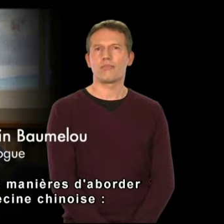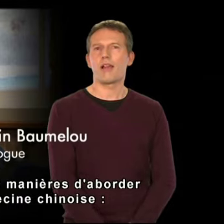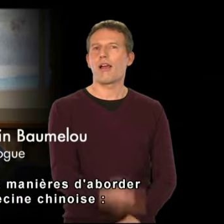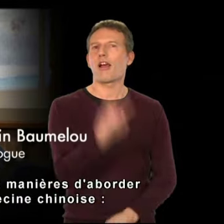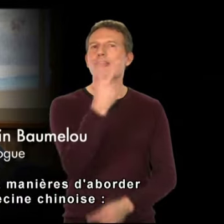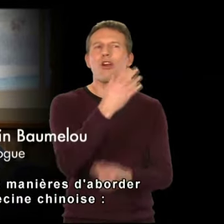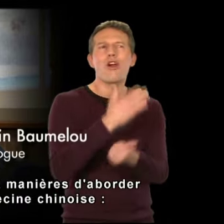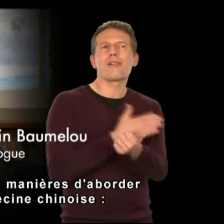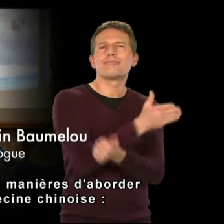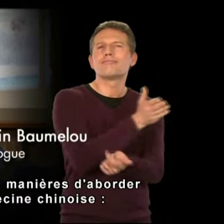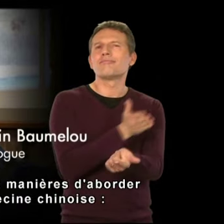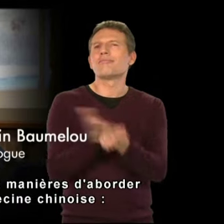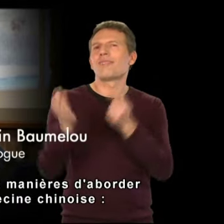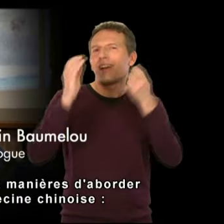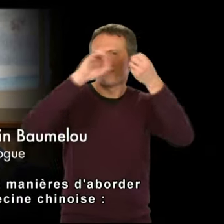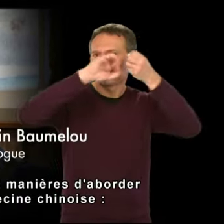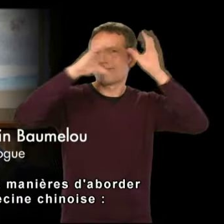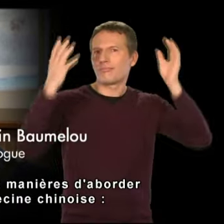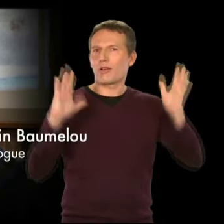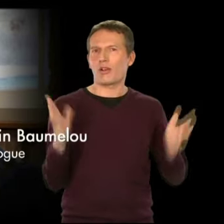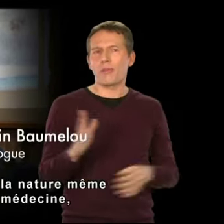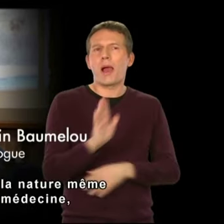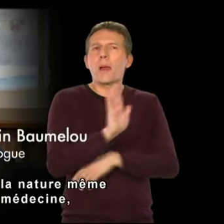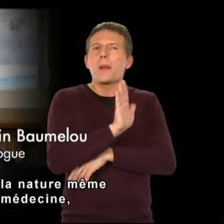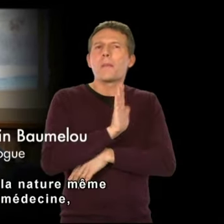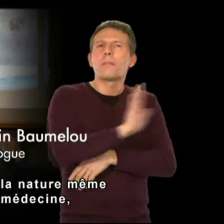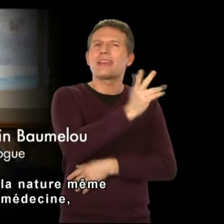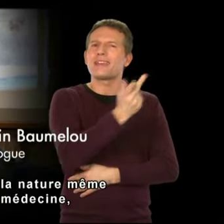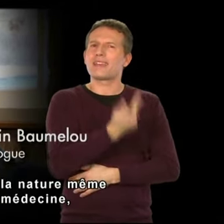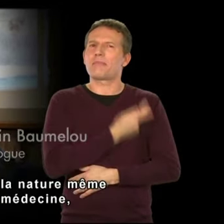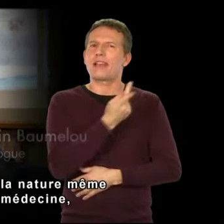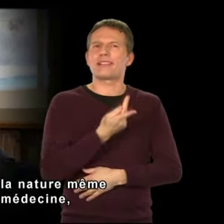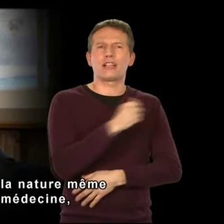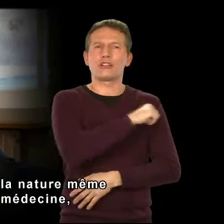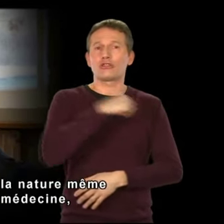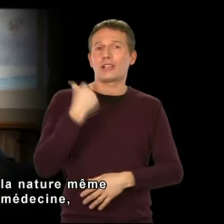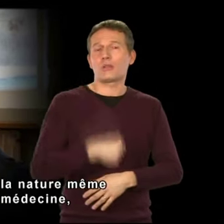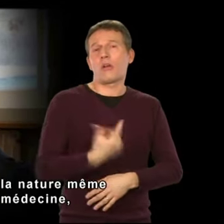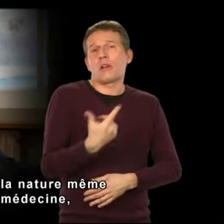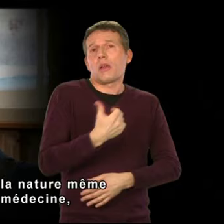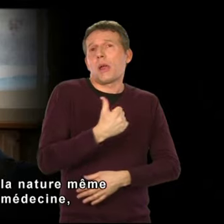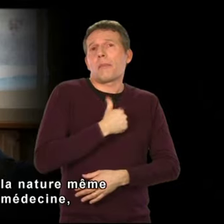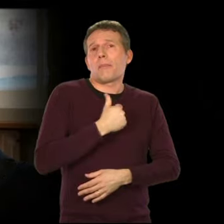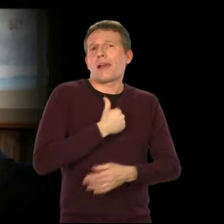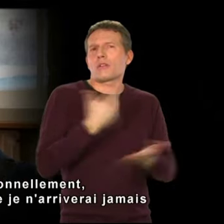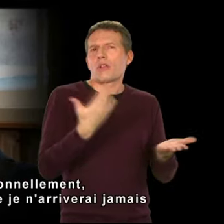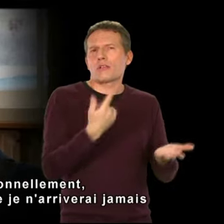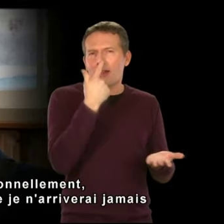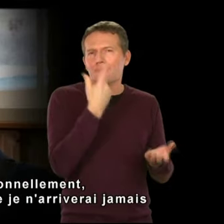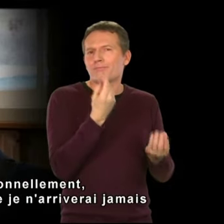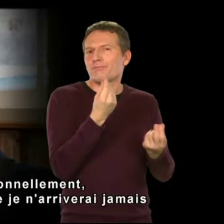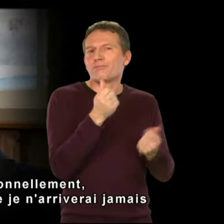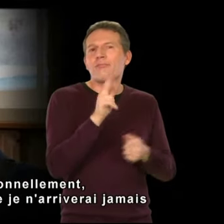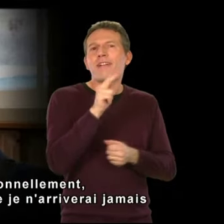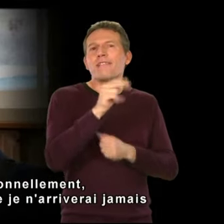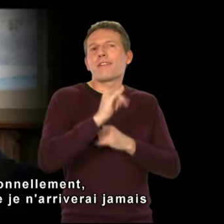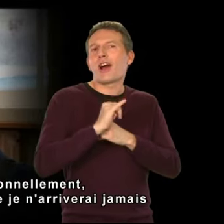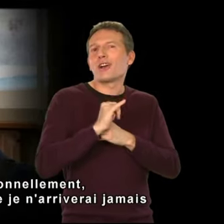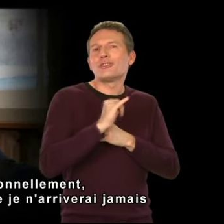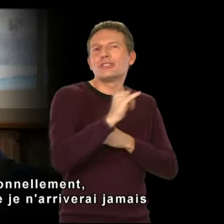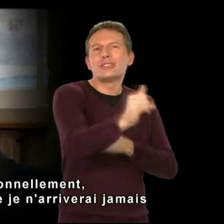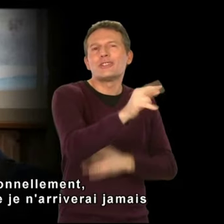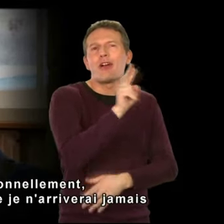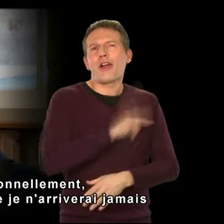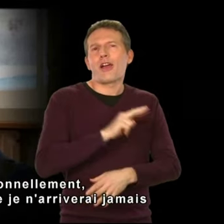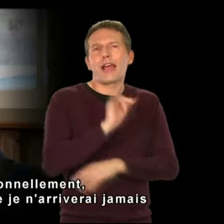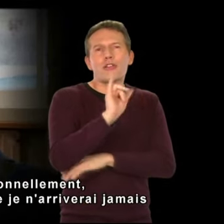Vous avez deux manières d'aborder cette médecine chinoise. Vous avez la nature même de la médecine et personnellement, il me semble